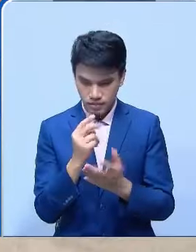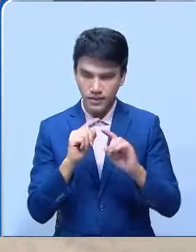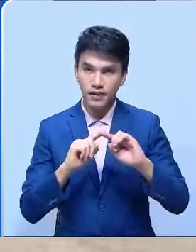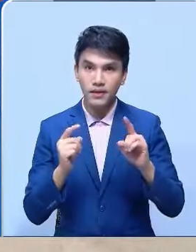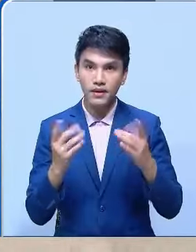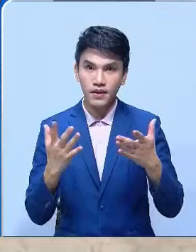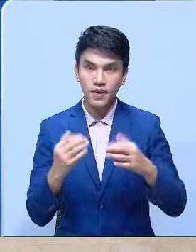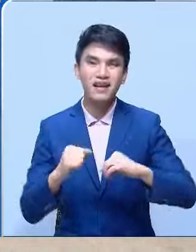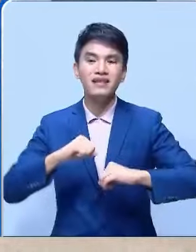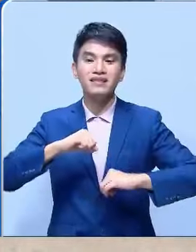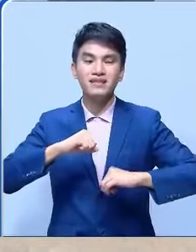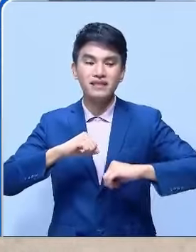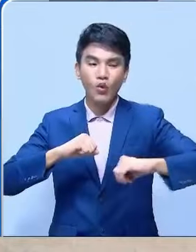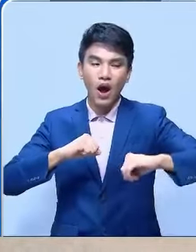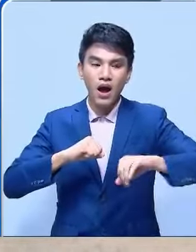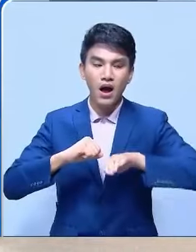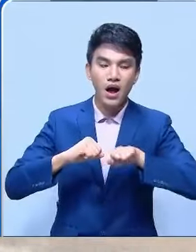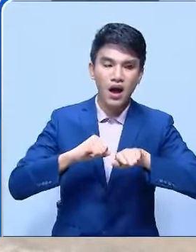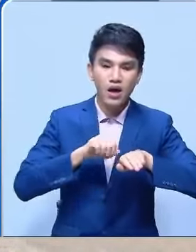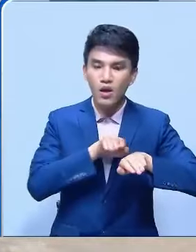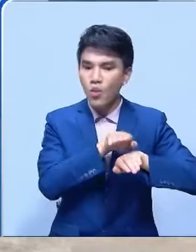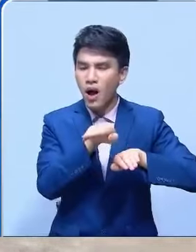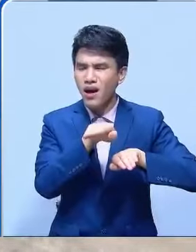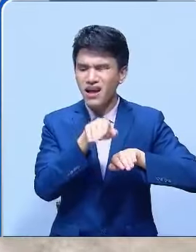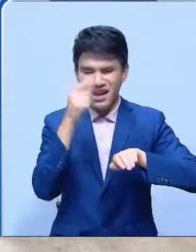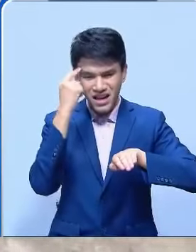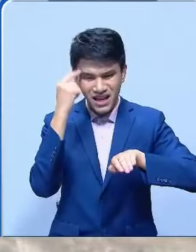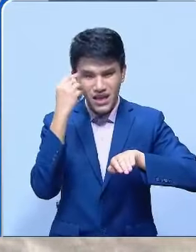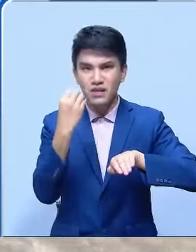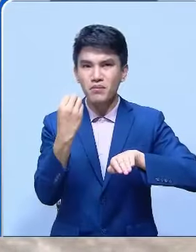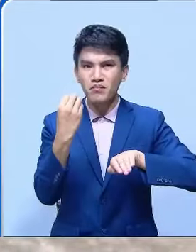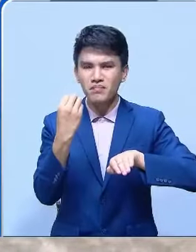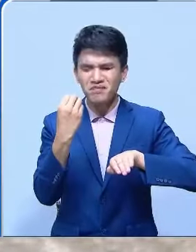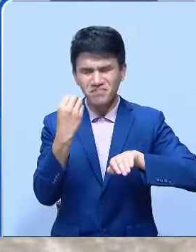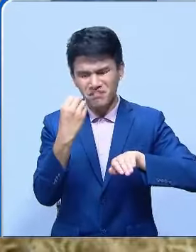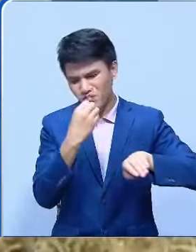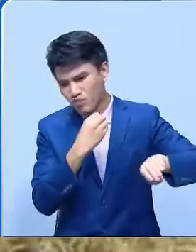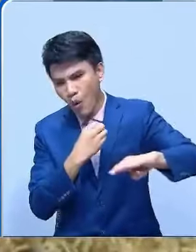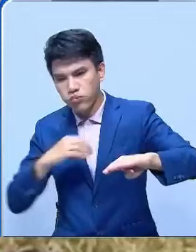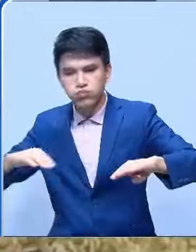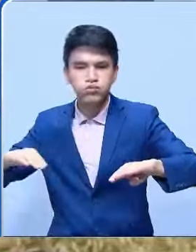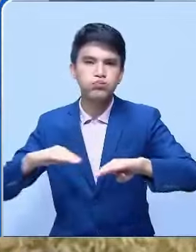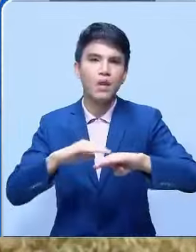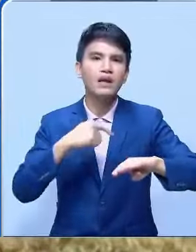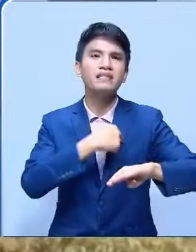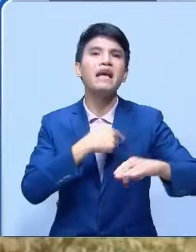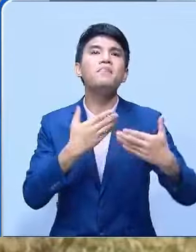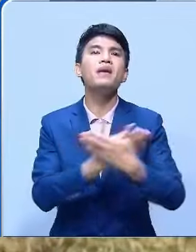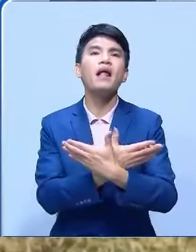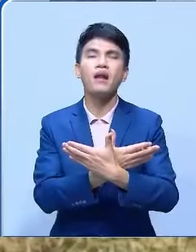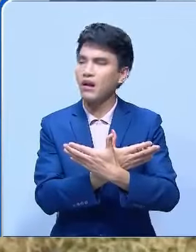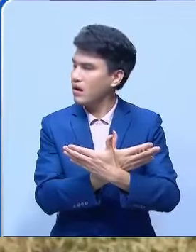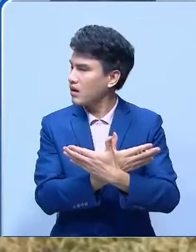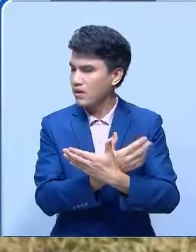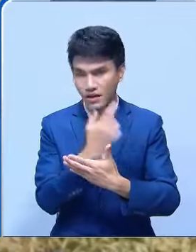อกให้เลี้ยวซ้ายก็เลี้ยวรถตาม GPS แล้วก็มาถูกชนน่ะถามว่าส่วนตัวมองว่ายังไงก็มองว่า